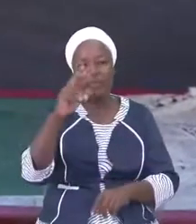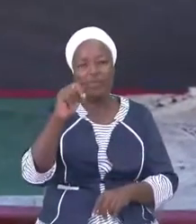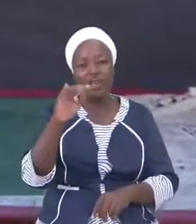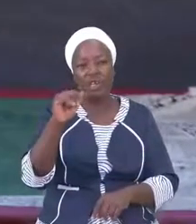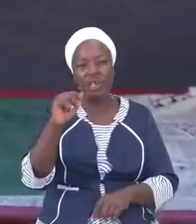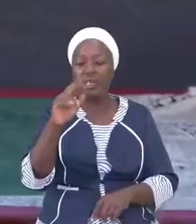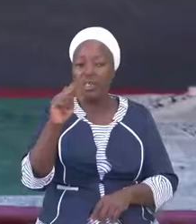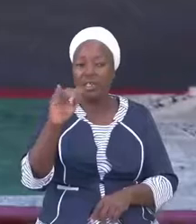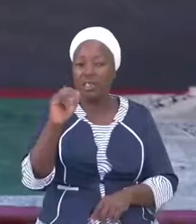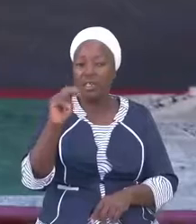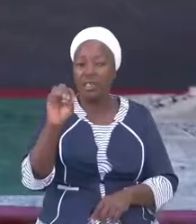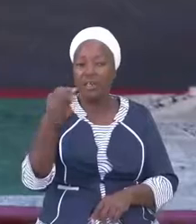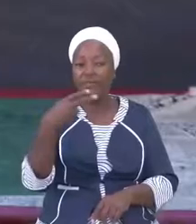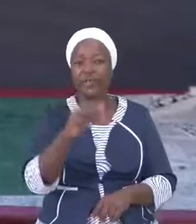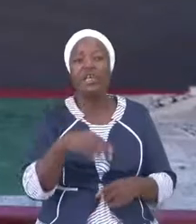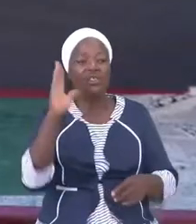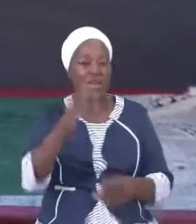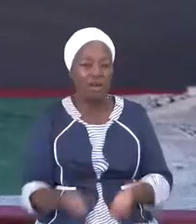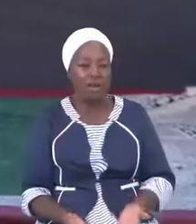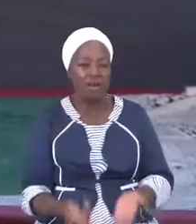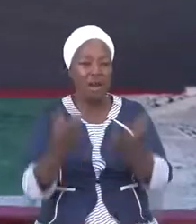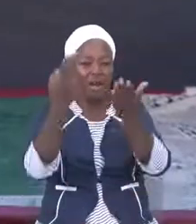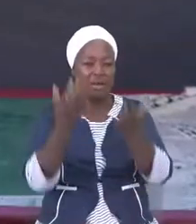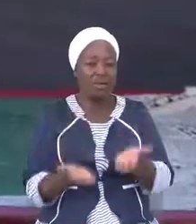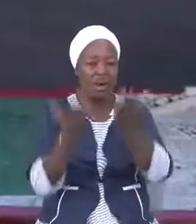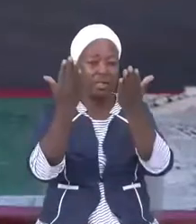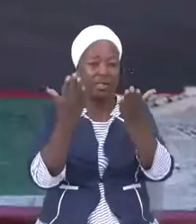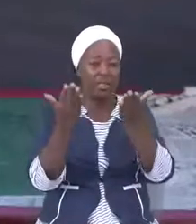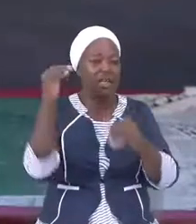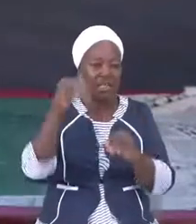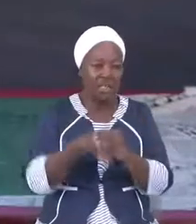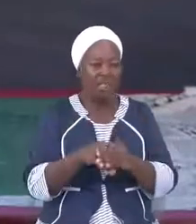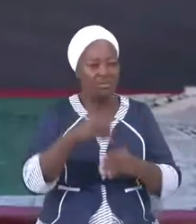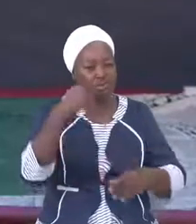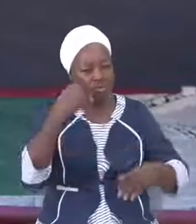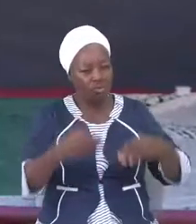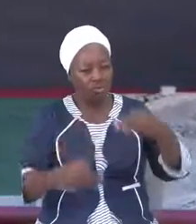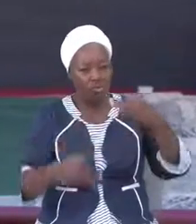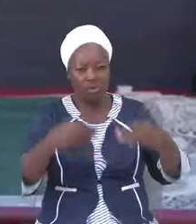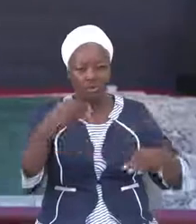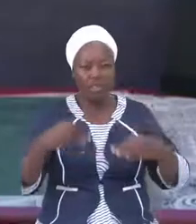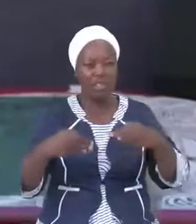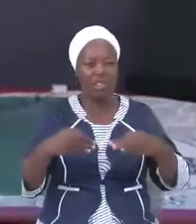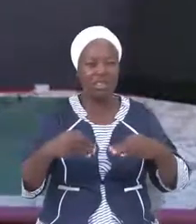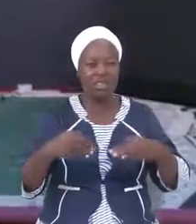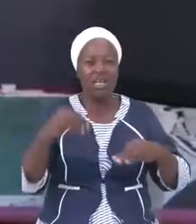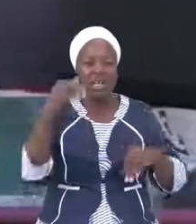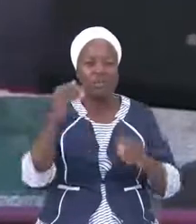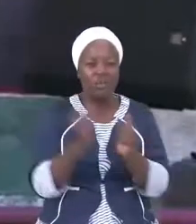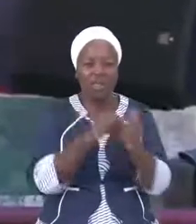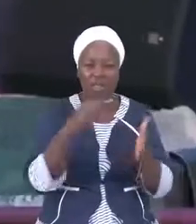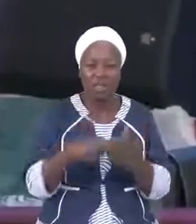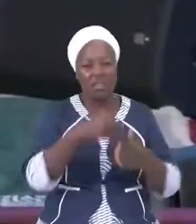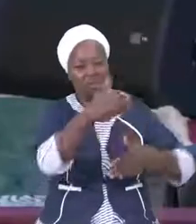Les hommes de Ninive se lèveront au jour du jugement avec cette